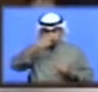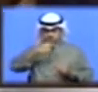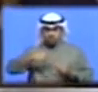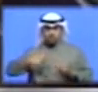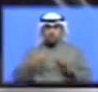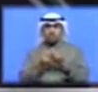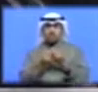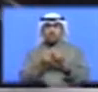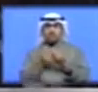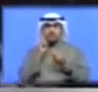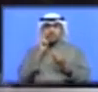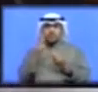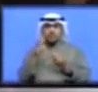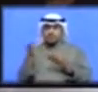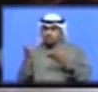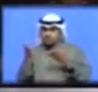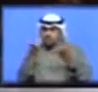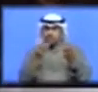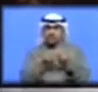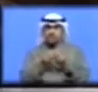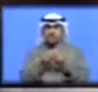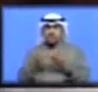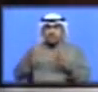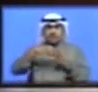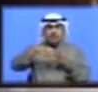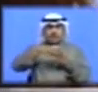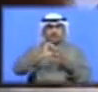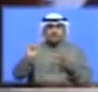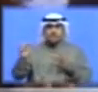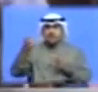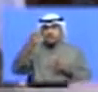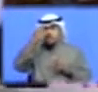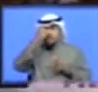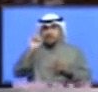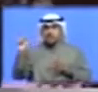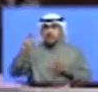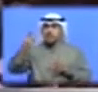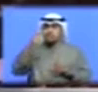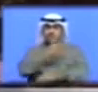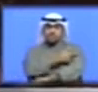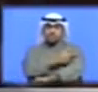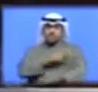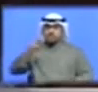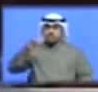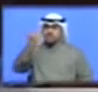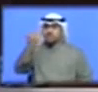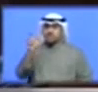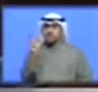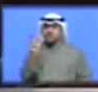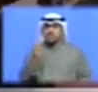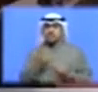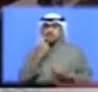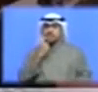عدد المراجعين المترددين في عيادات مستشفى زين 100,000 مراجع في عام